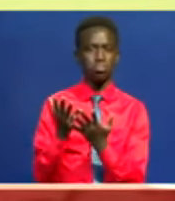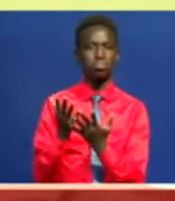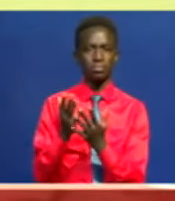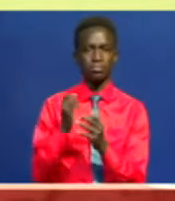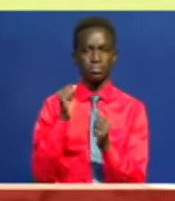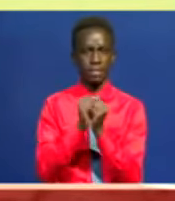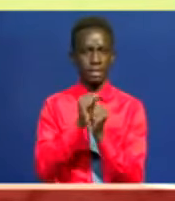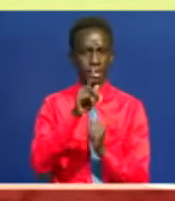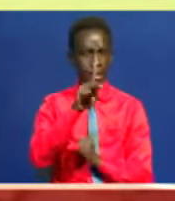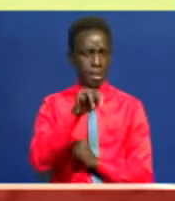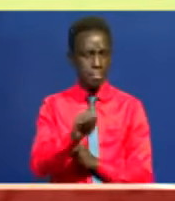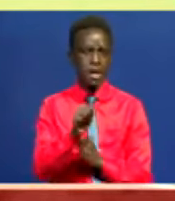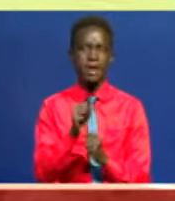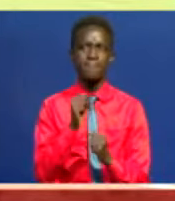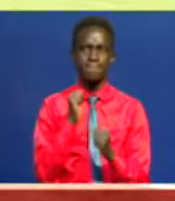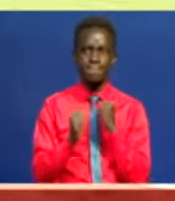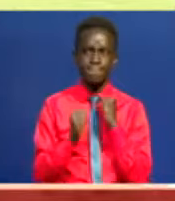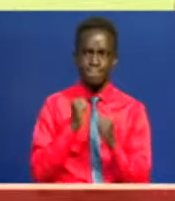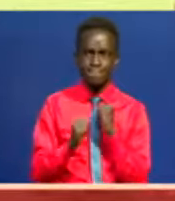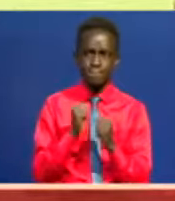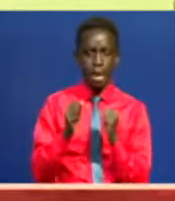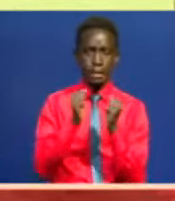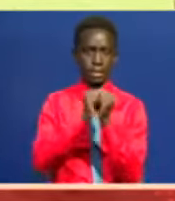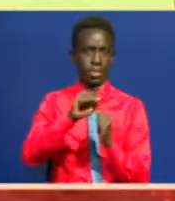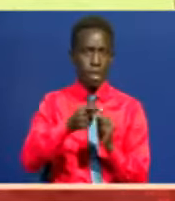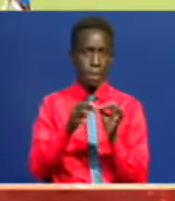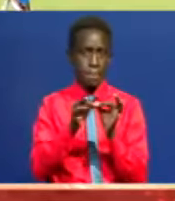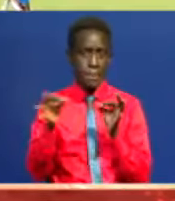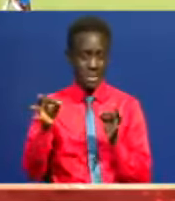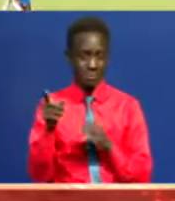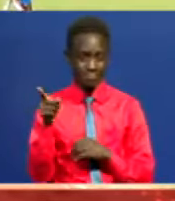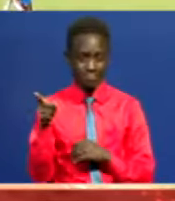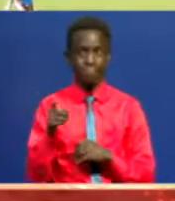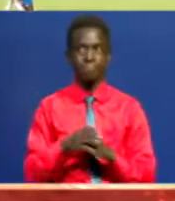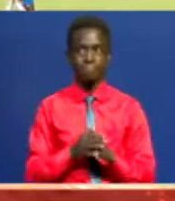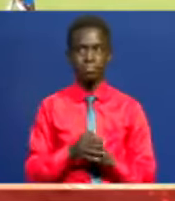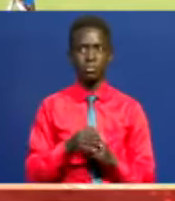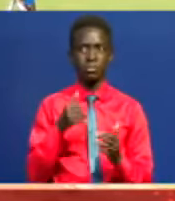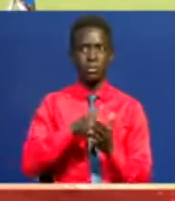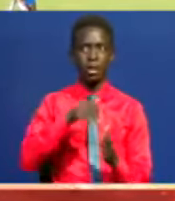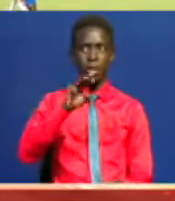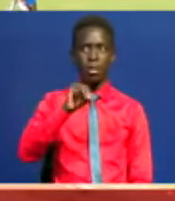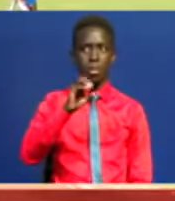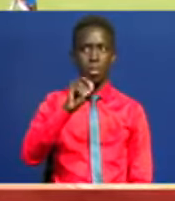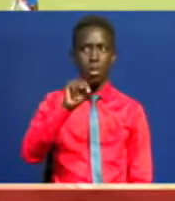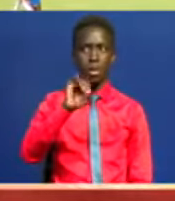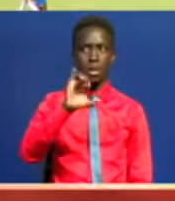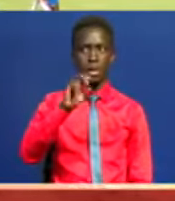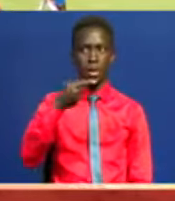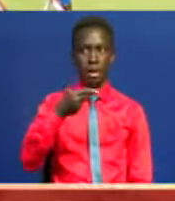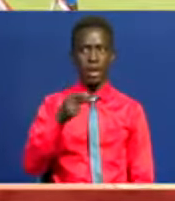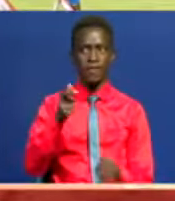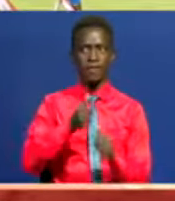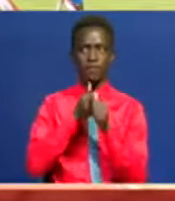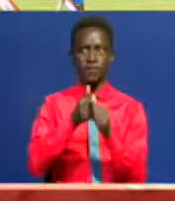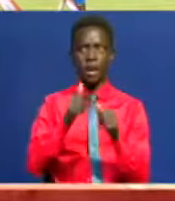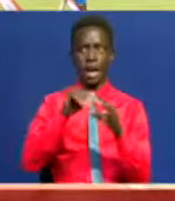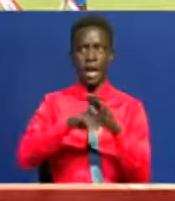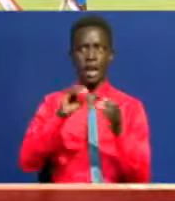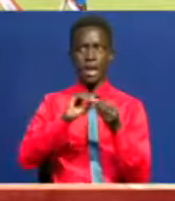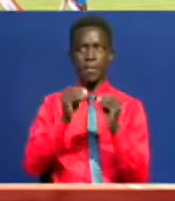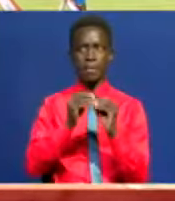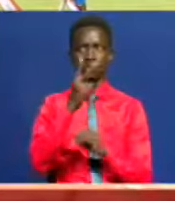sekunde 14.29, ilhali Monica Wanjiko na Nimpia Kiteta wakafuatana katika nafasi za pili na